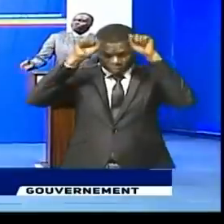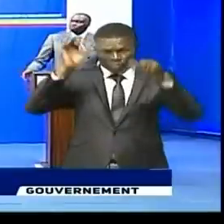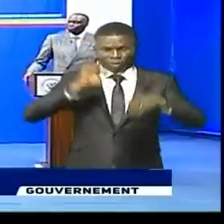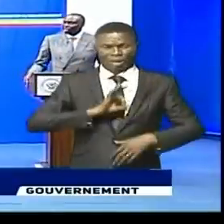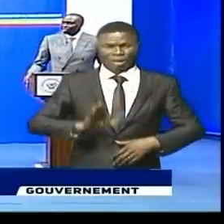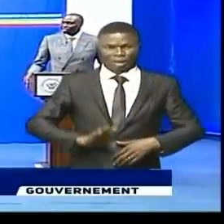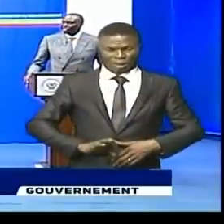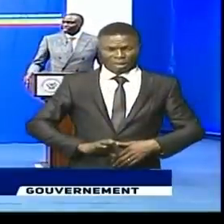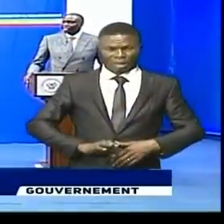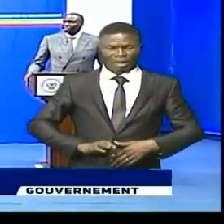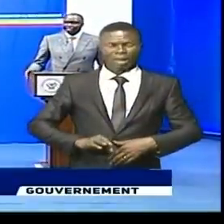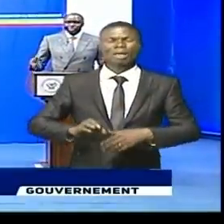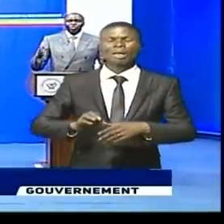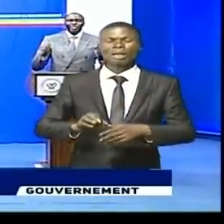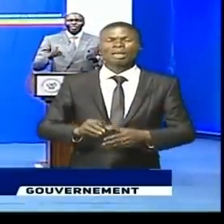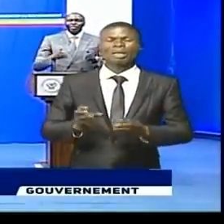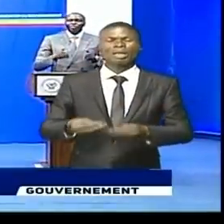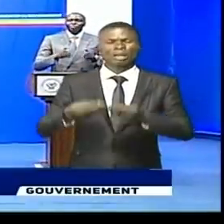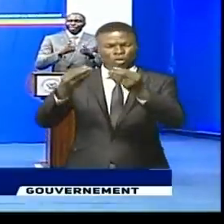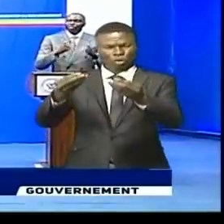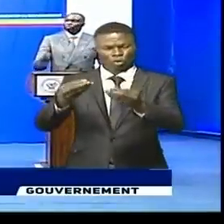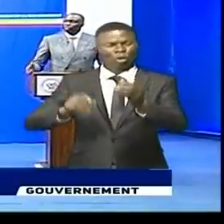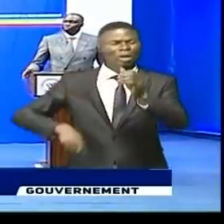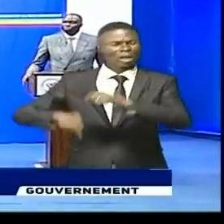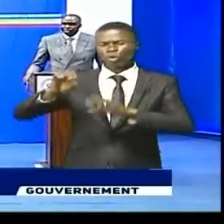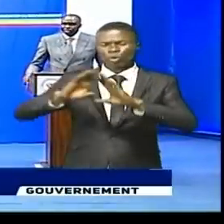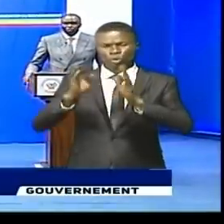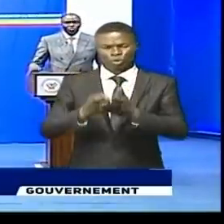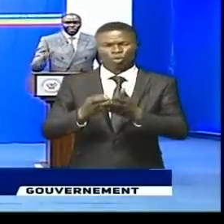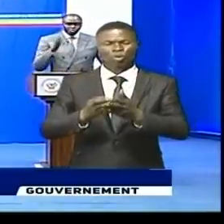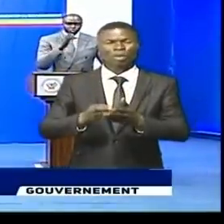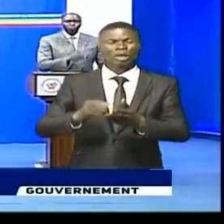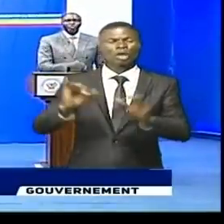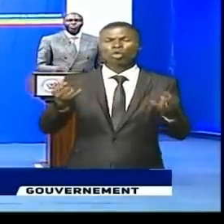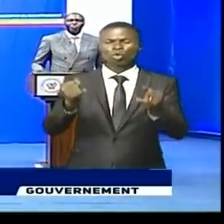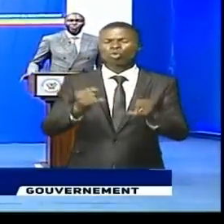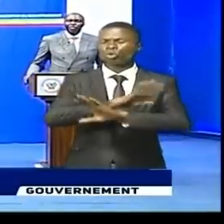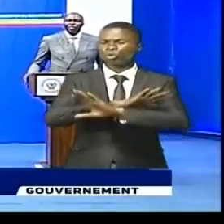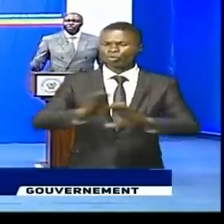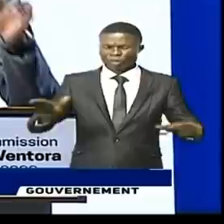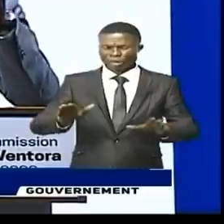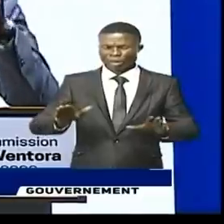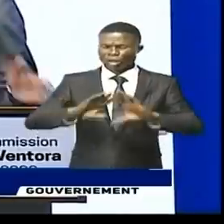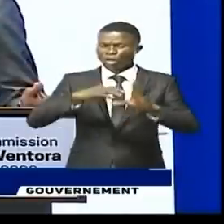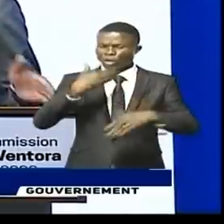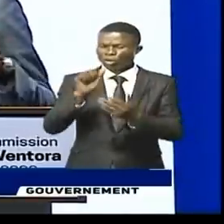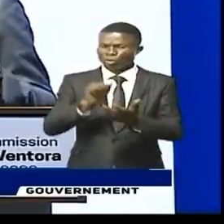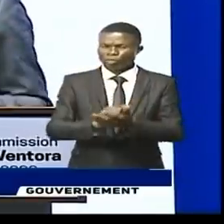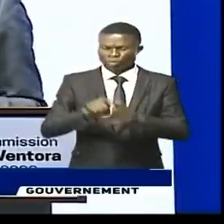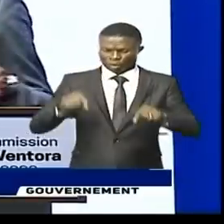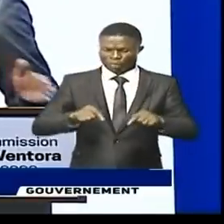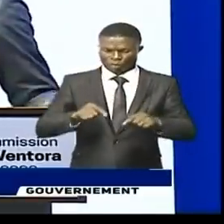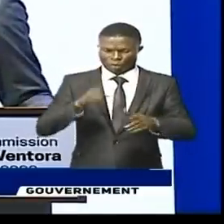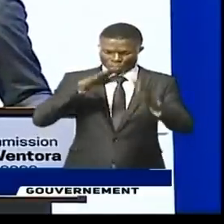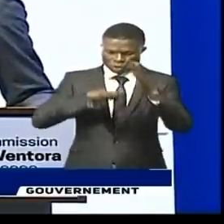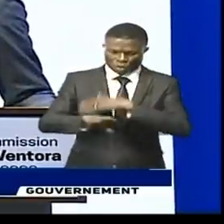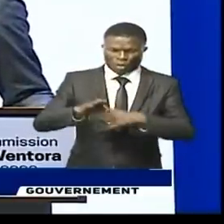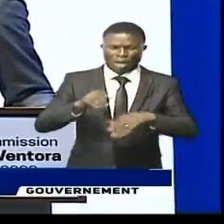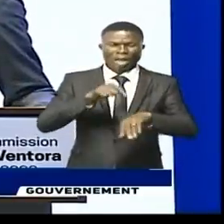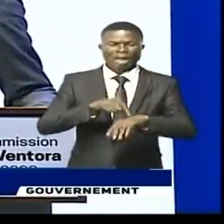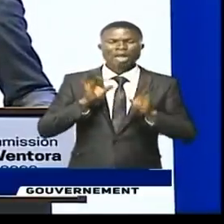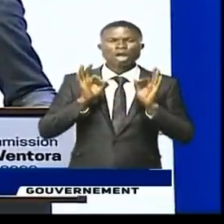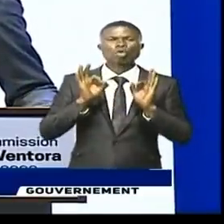mettre fin c'est de dire maintenant c'est fini on sait ce que vous avez fait maintenant nous entrons dans une nouvelle ère